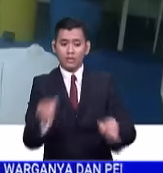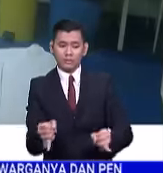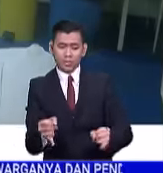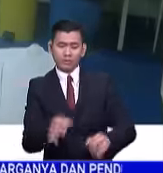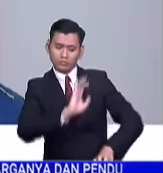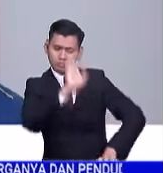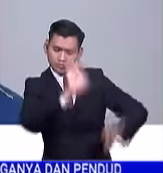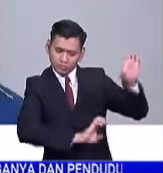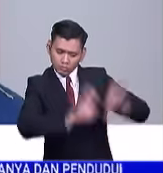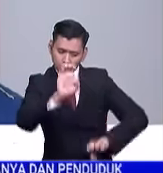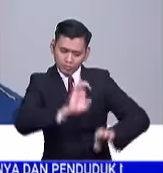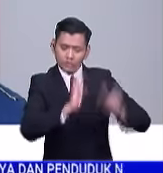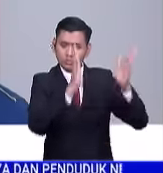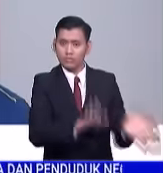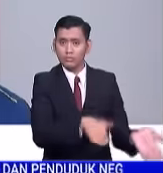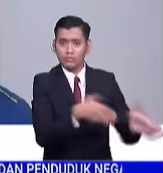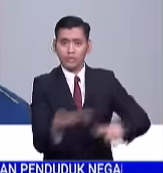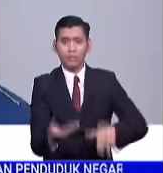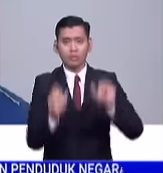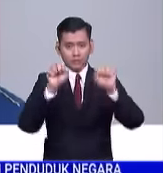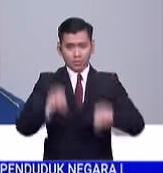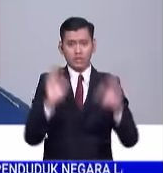Buloh ini, supaya kita tunaikan solat jenazah ghaib.